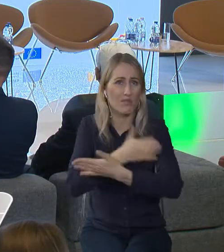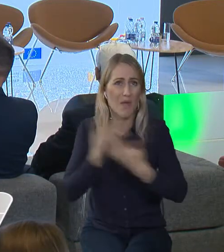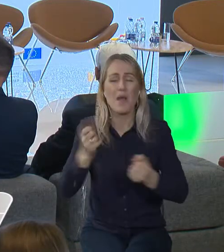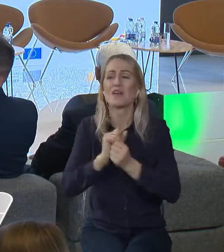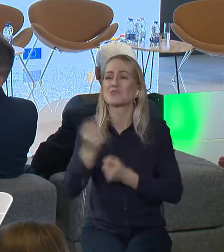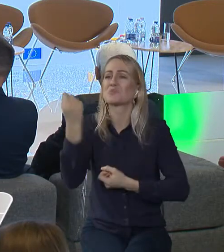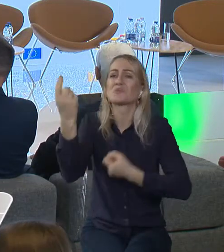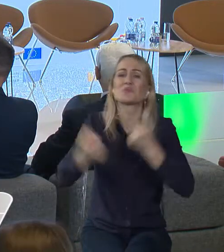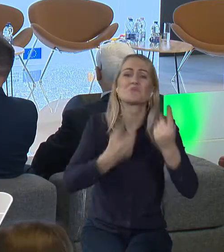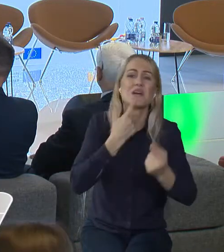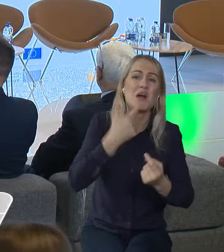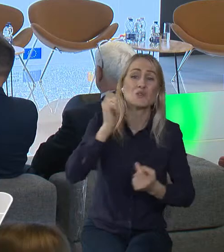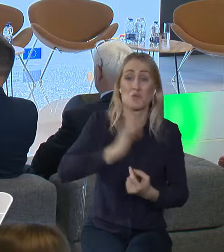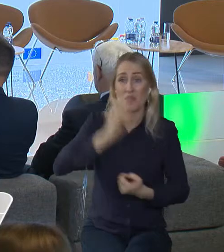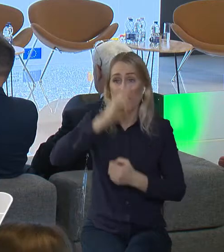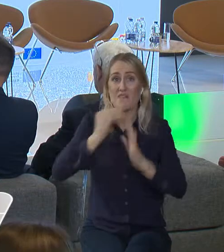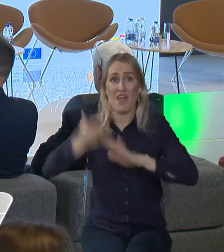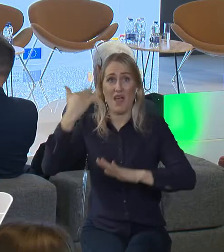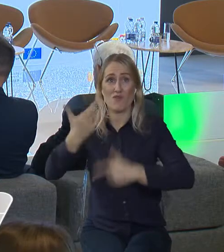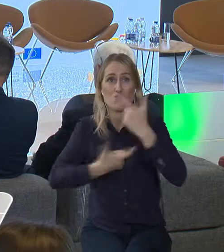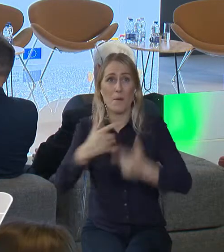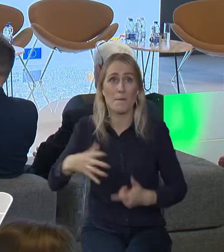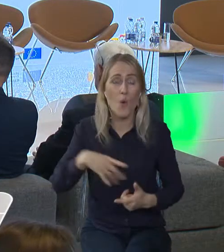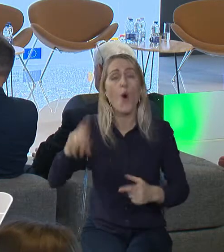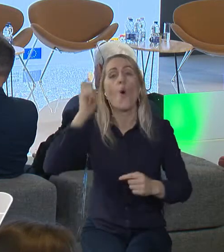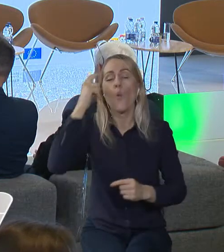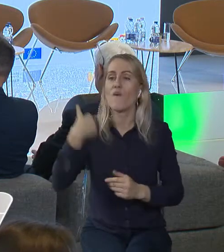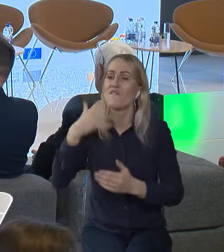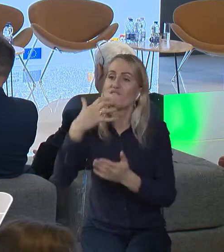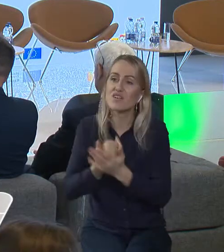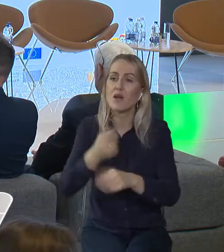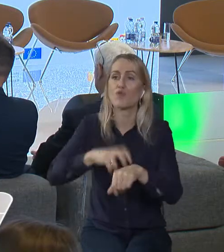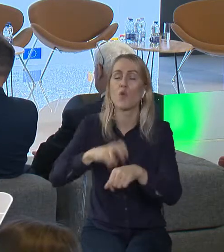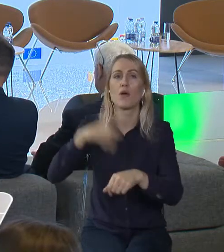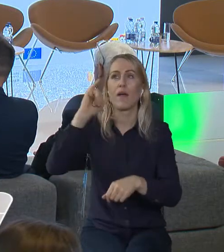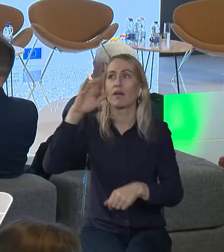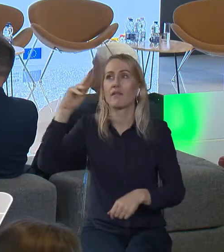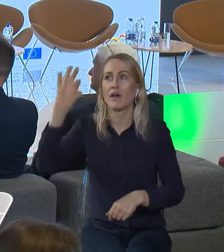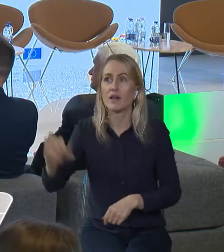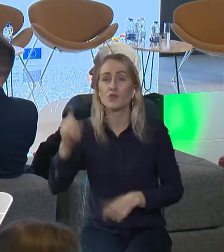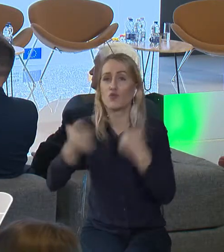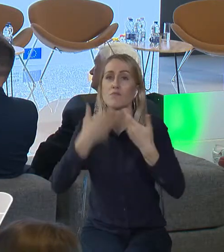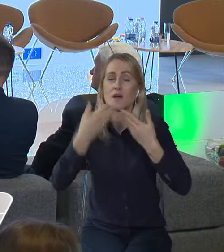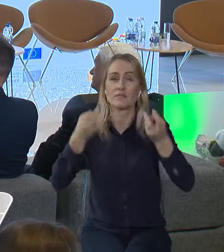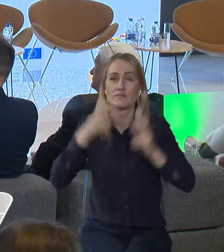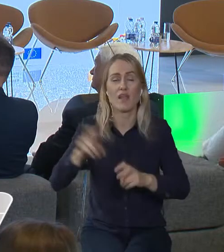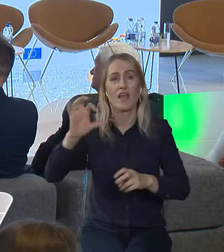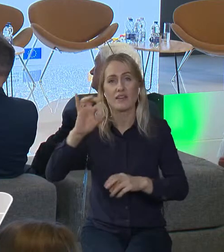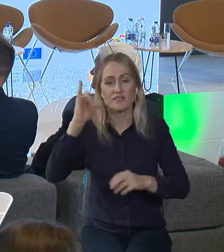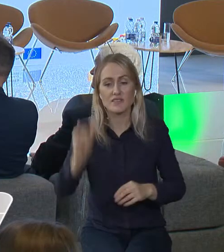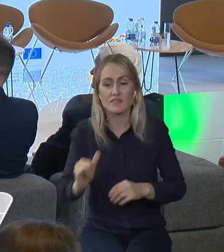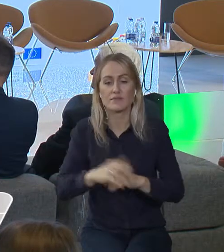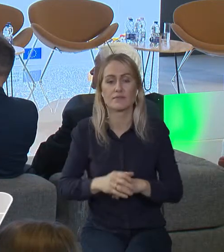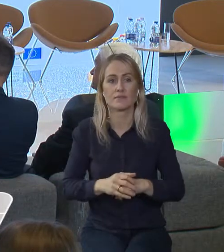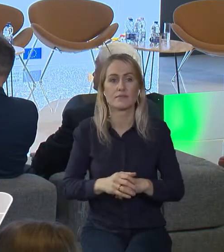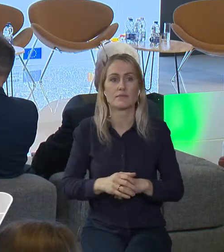szczątkowe, które poczynił mój tata, a głównie bazujemy, czy to właśnie na pani doktor Ayres, która stworzyła w ogóle integrację sensoryczną w Polsce, czy teraz